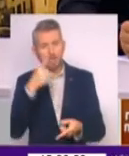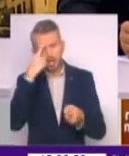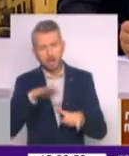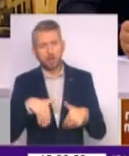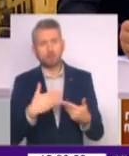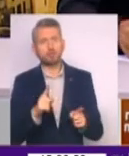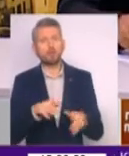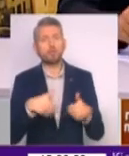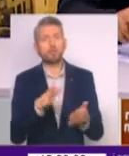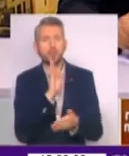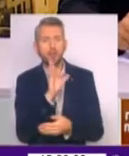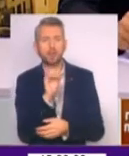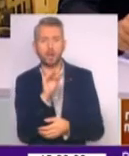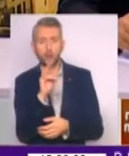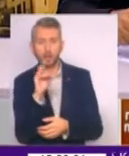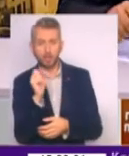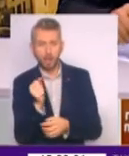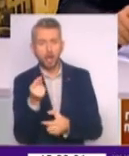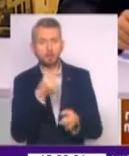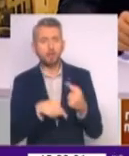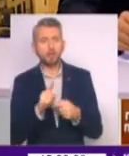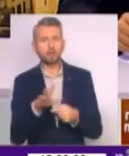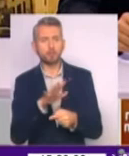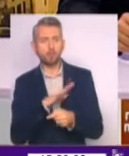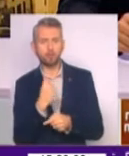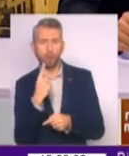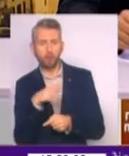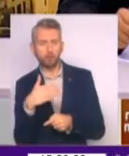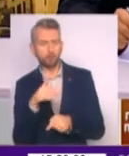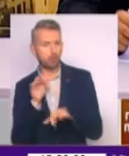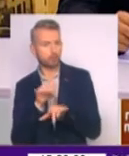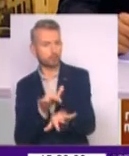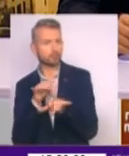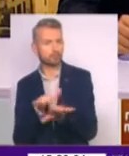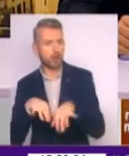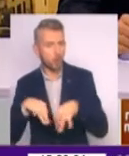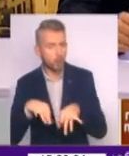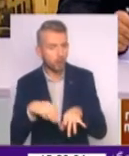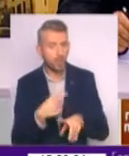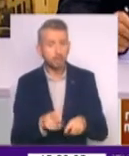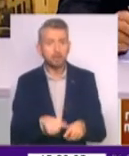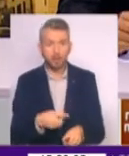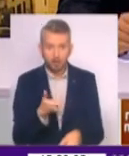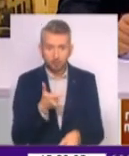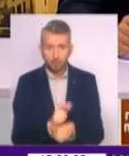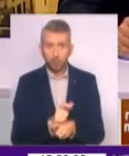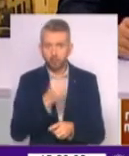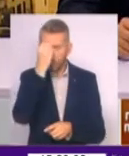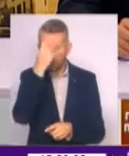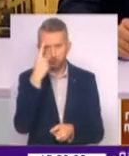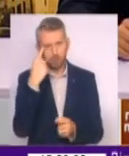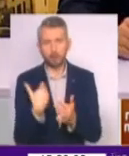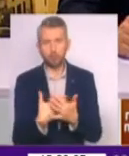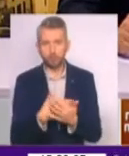пані Вероніка, повернення одностороннього руху, це, ну, досить розумна гіпотеза була